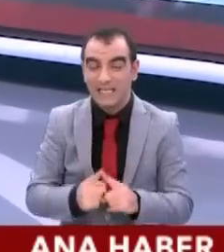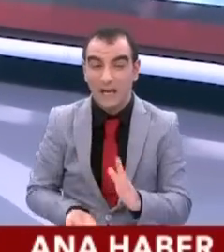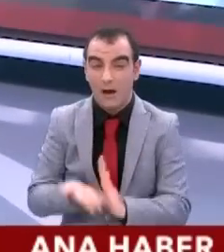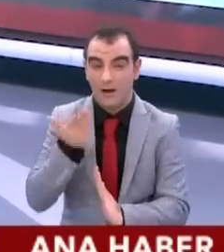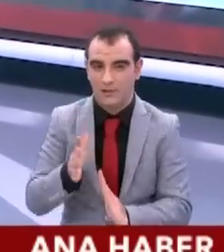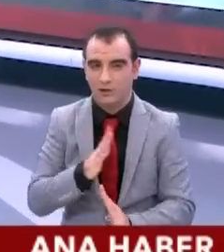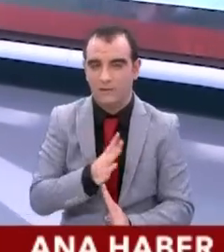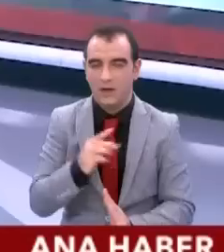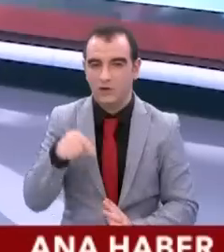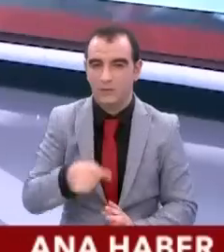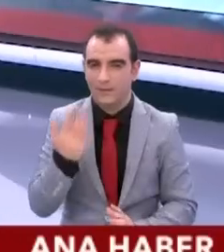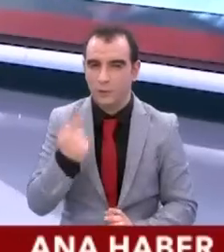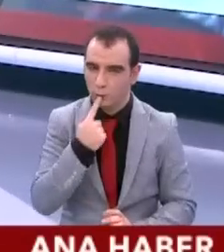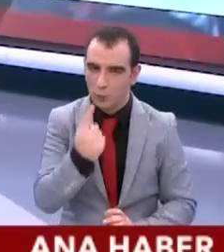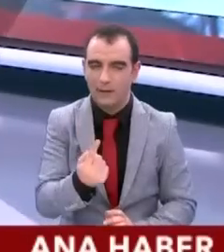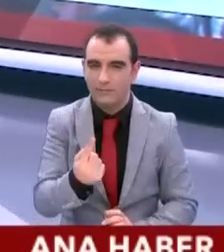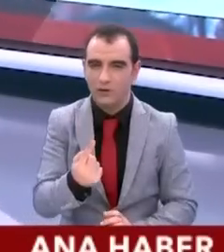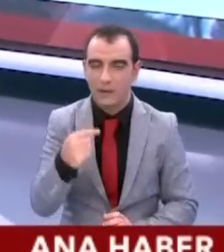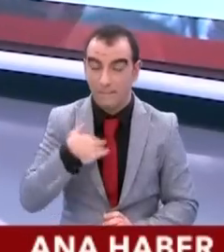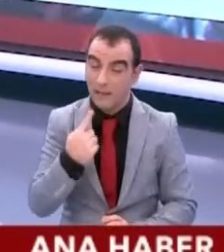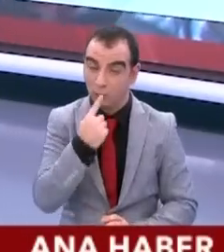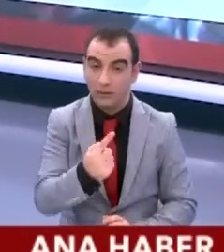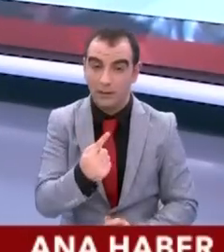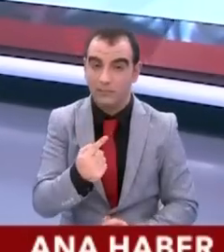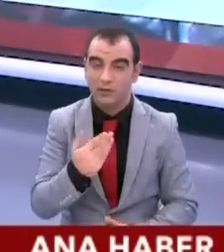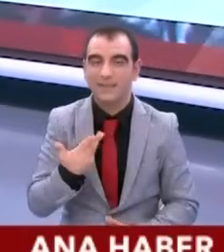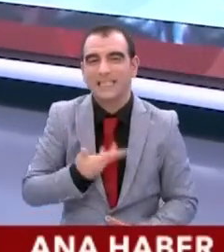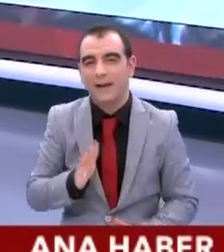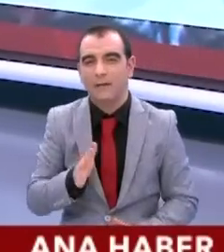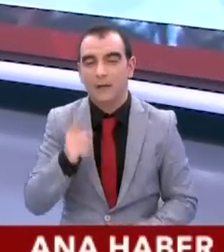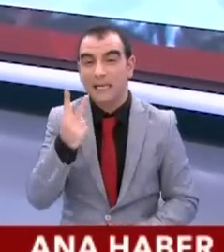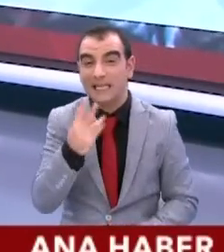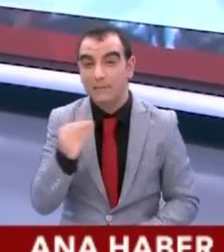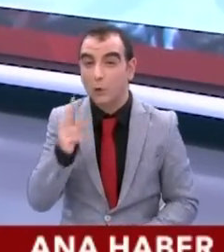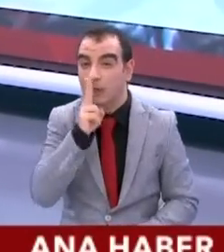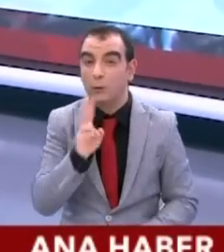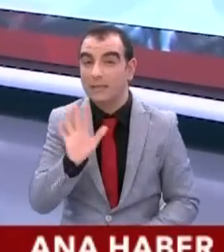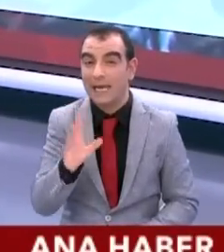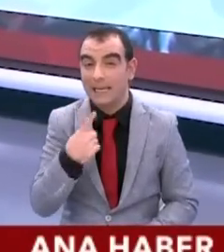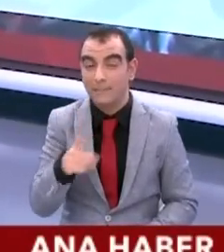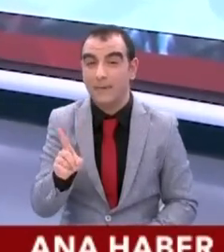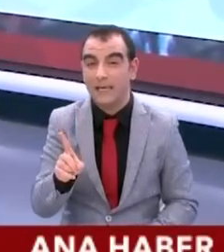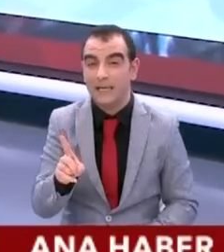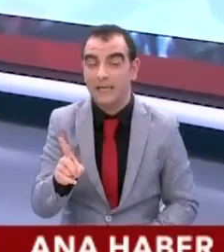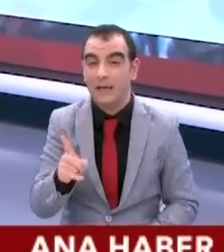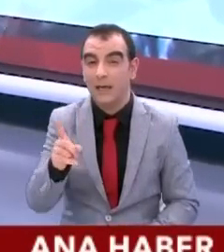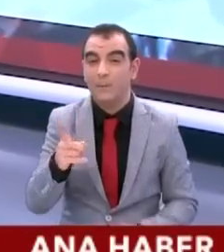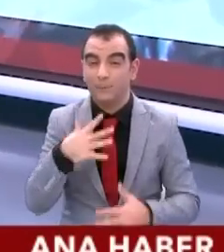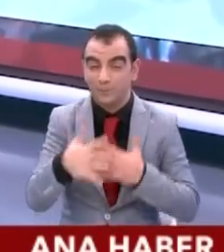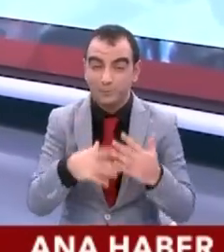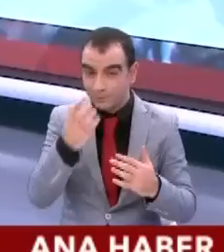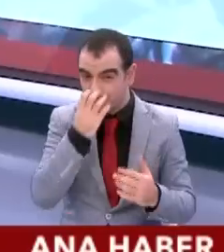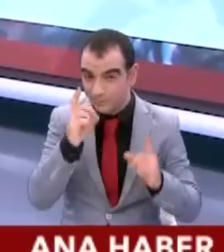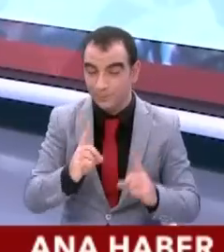oldu ama yine onu da söylemiştik çok beğendim ben söylemiştim demeyi sevmiyorum ama 2 milyon 250 bin dolarında olması